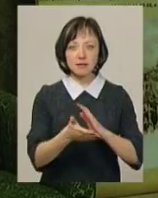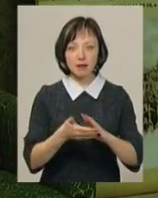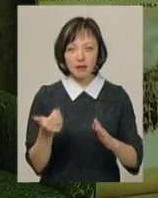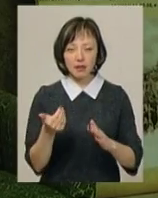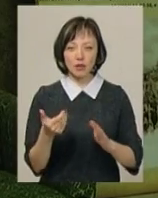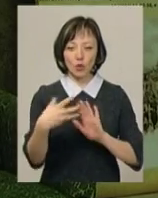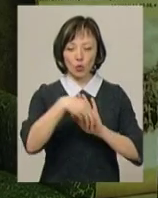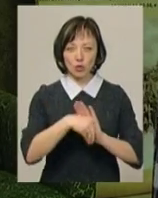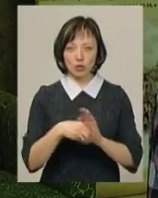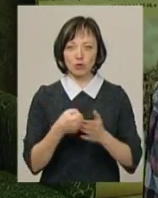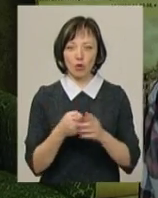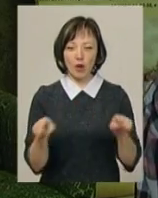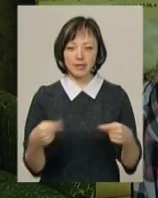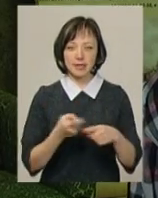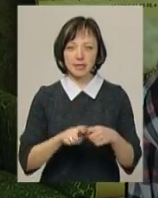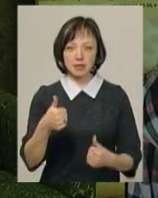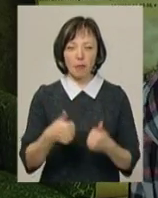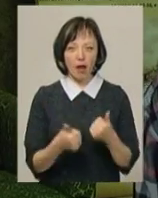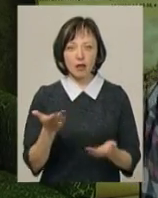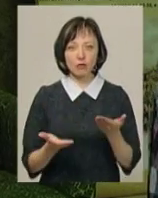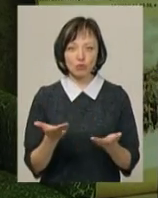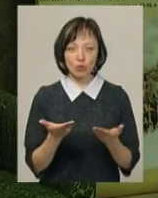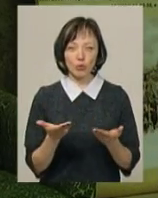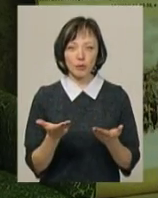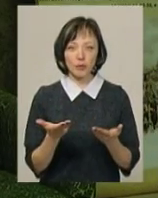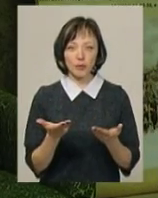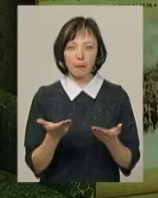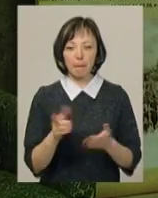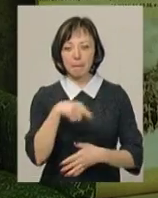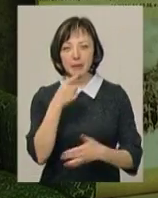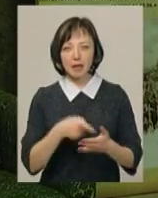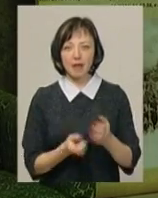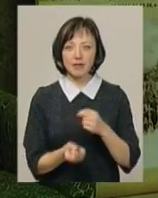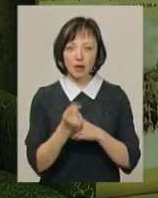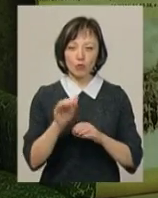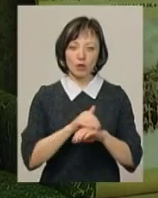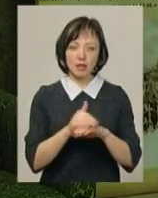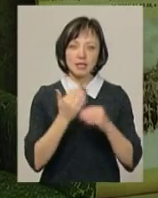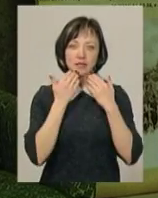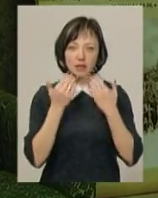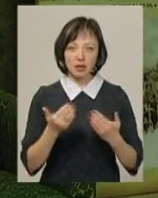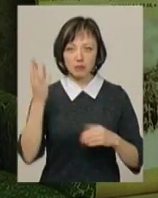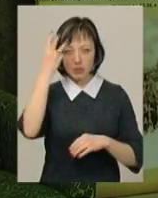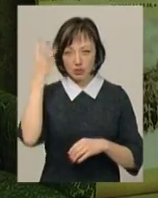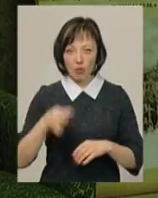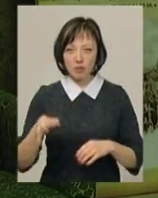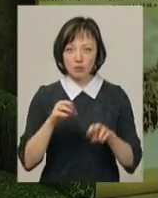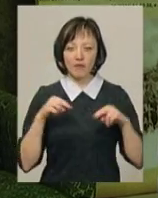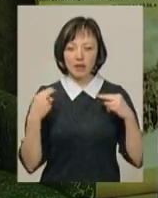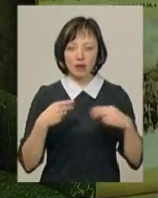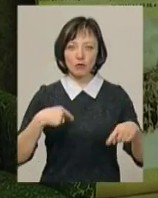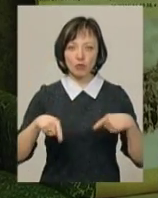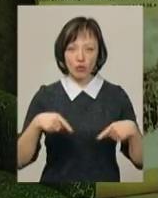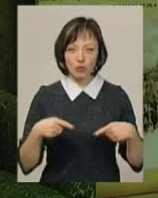долучитися до організації цих змагань. Якщо які питання виникають, будь ласка, звертайтеся до Хмельницької обласної федерації футболу.